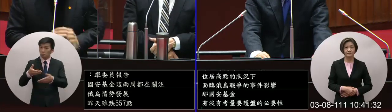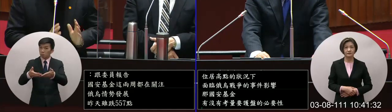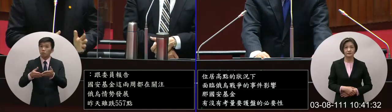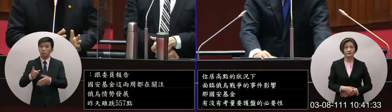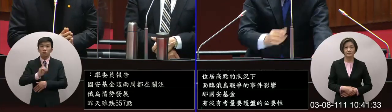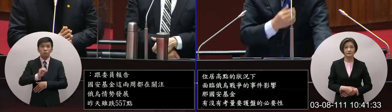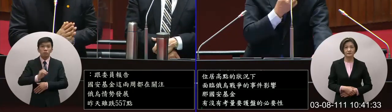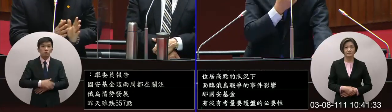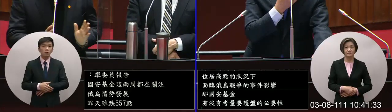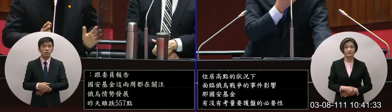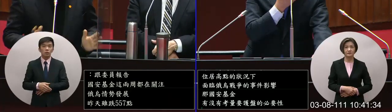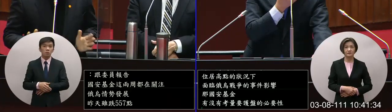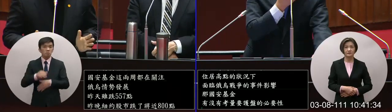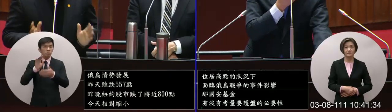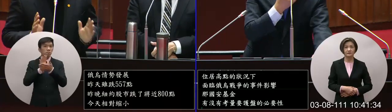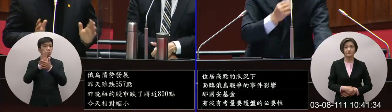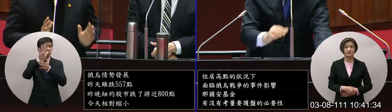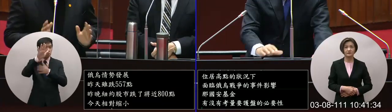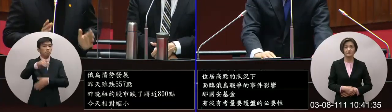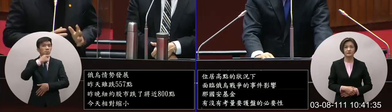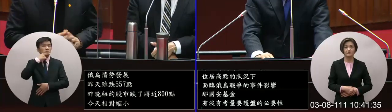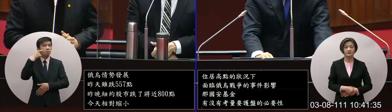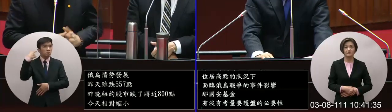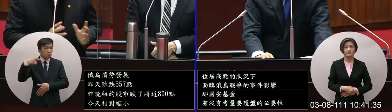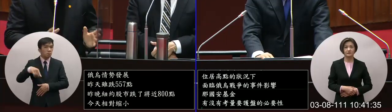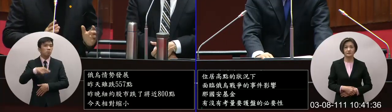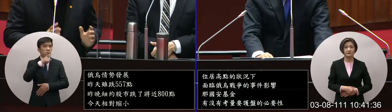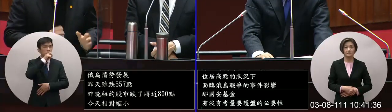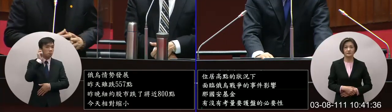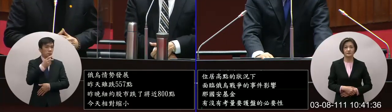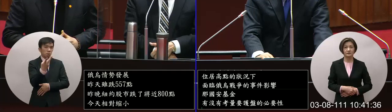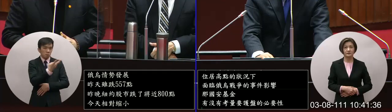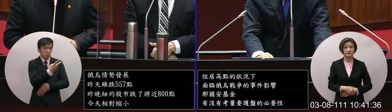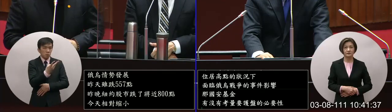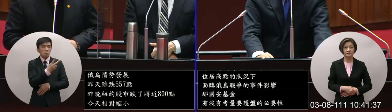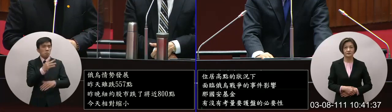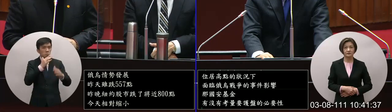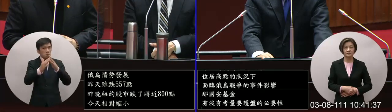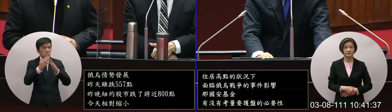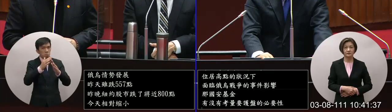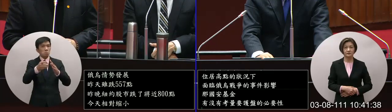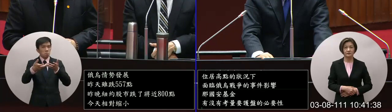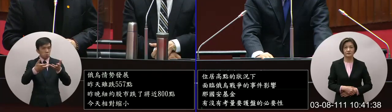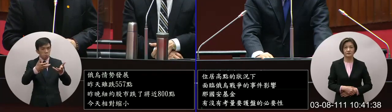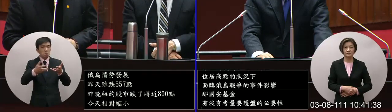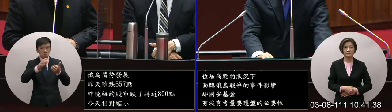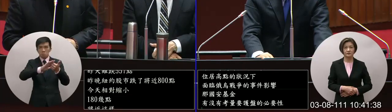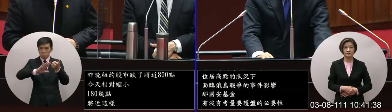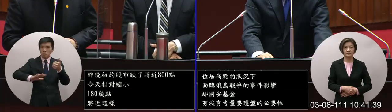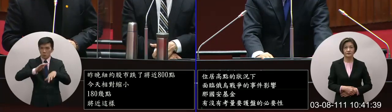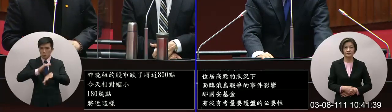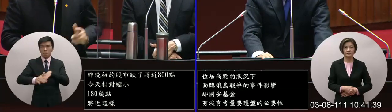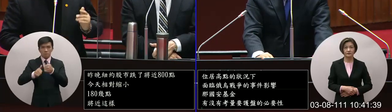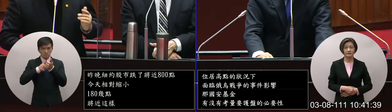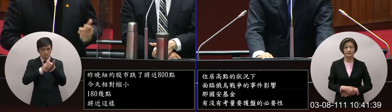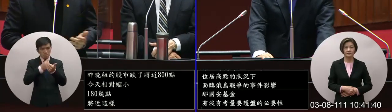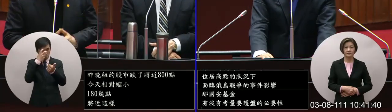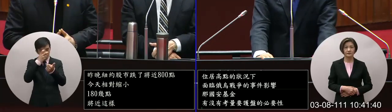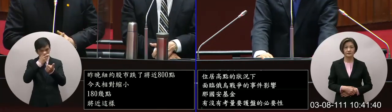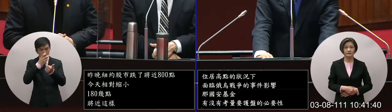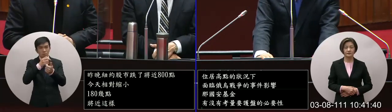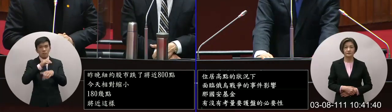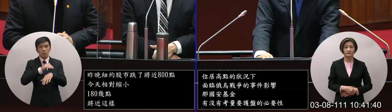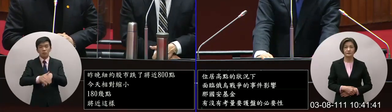就是说，后续俄乌的发展，这个是我们非常近期目前最重要一个非常重要观察一个指标，所以